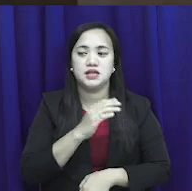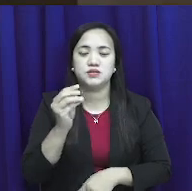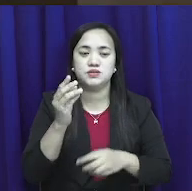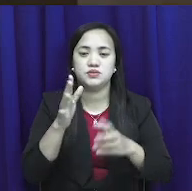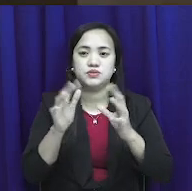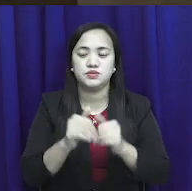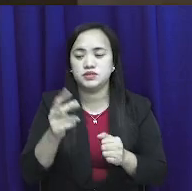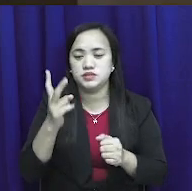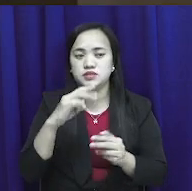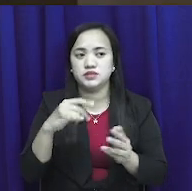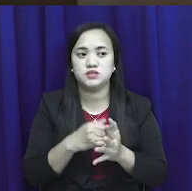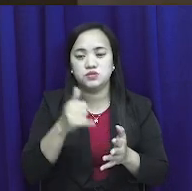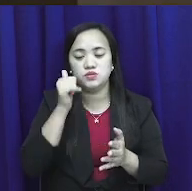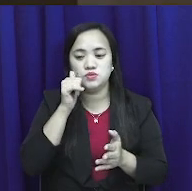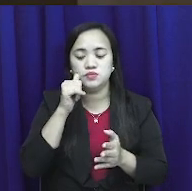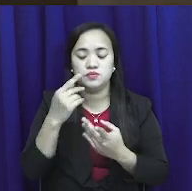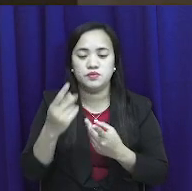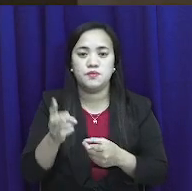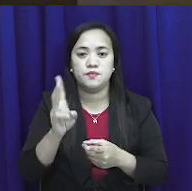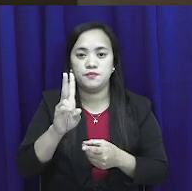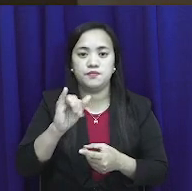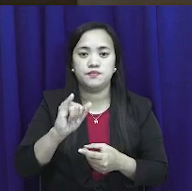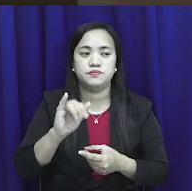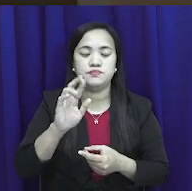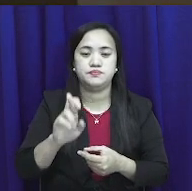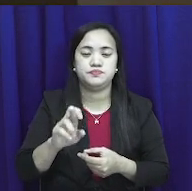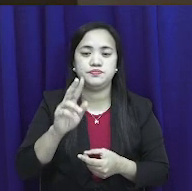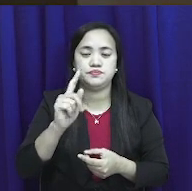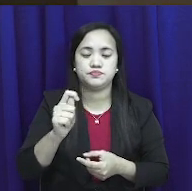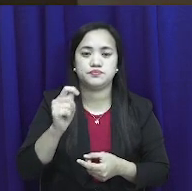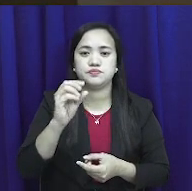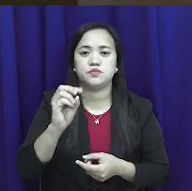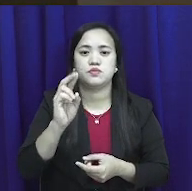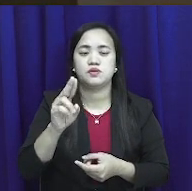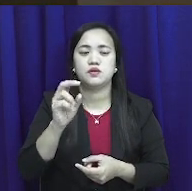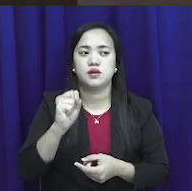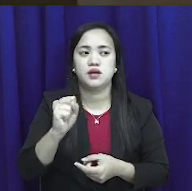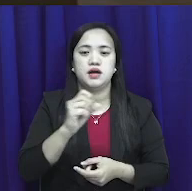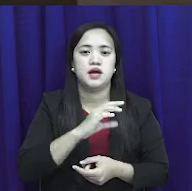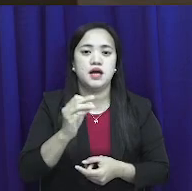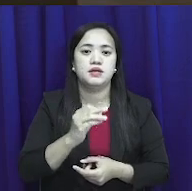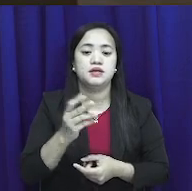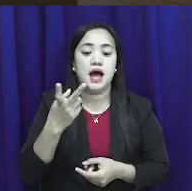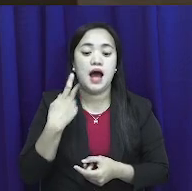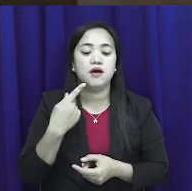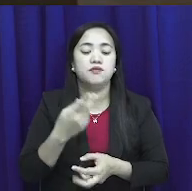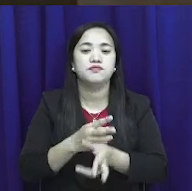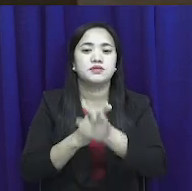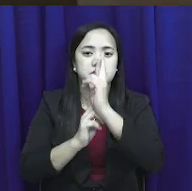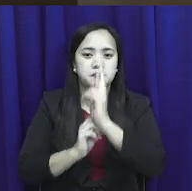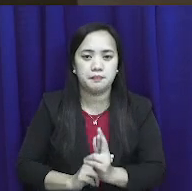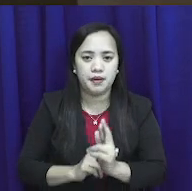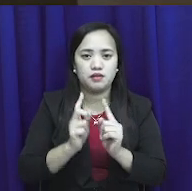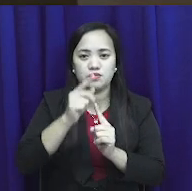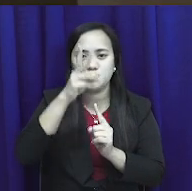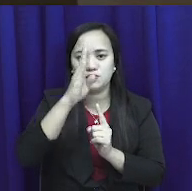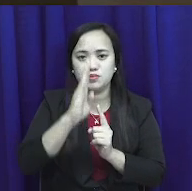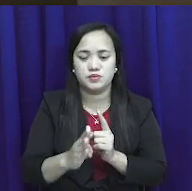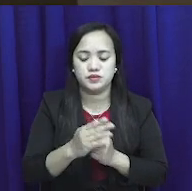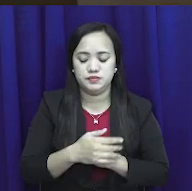na yan ay inad siya as a virtuous and she she feared the Lord you see and Sabi ko nga sa inyo